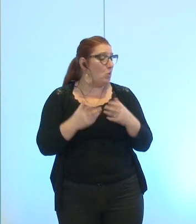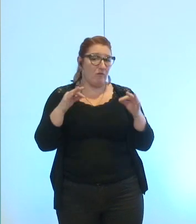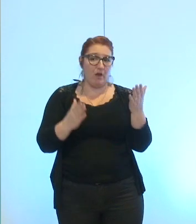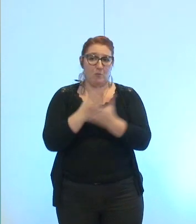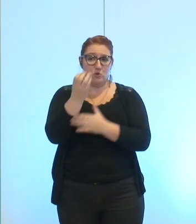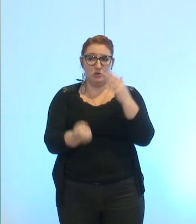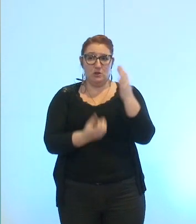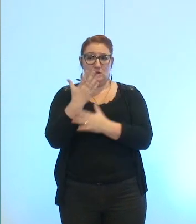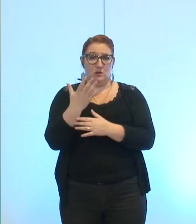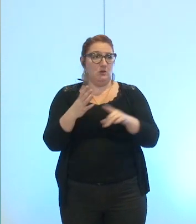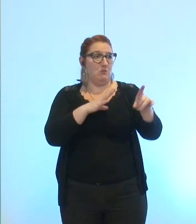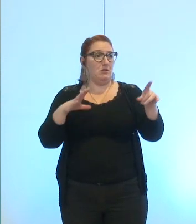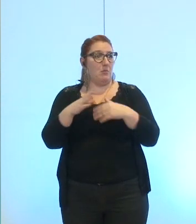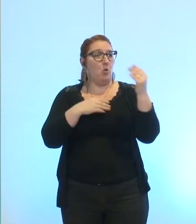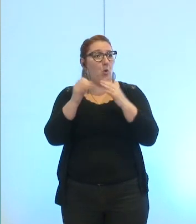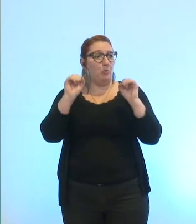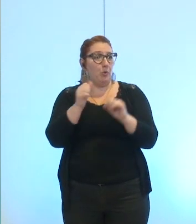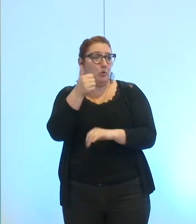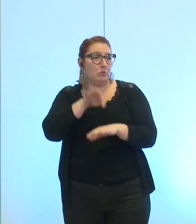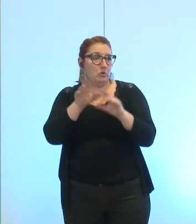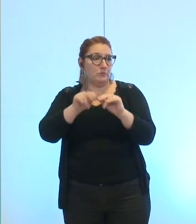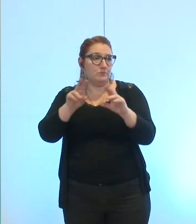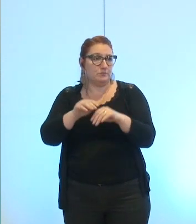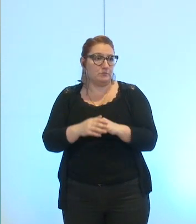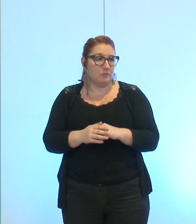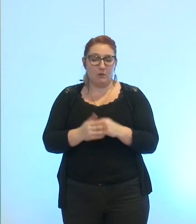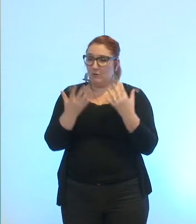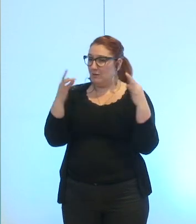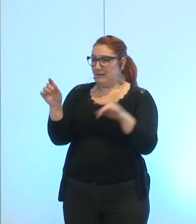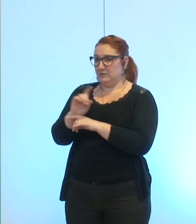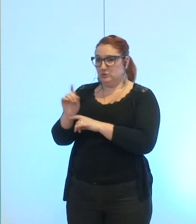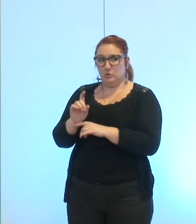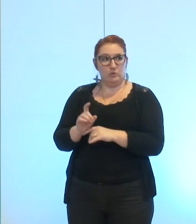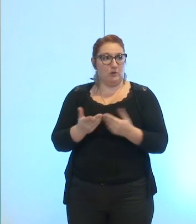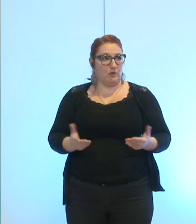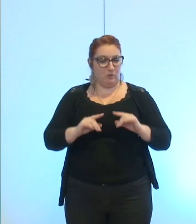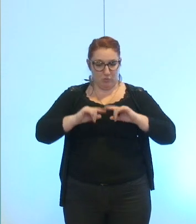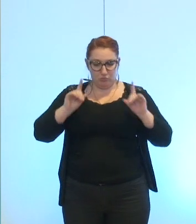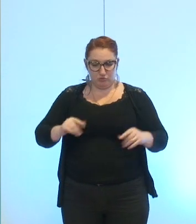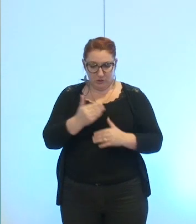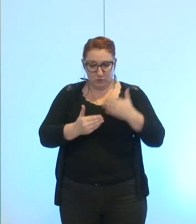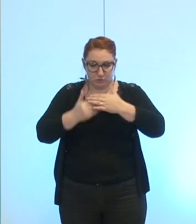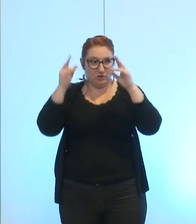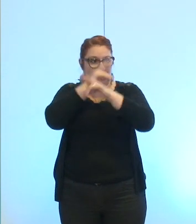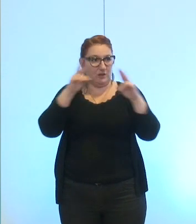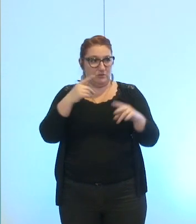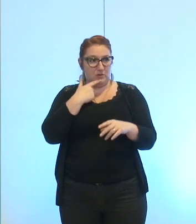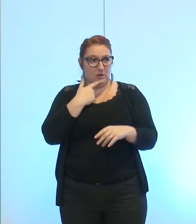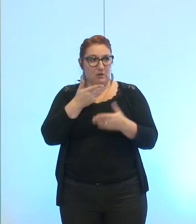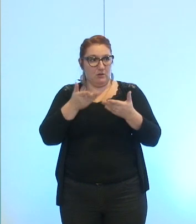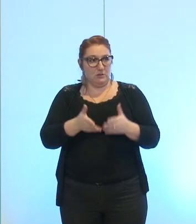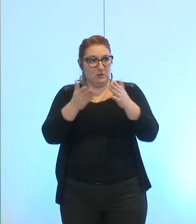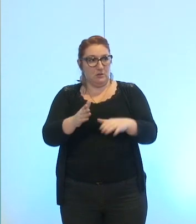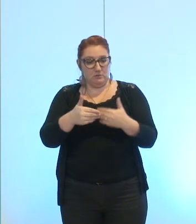projet et sur le coût madame lor si vous voulez dire une minute non ben 10 secondes on est en train de construire notre budget de manière générale et donc on fera les arbitrages